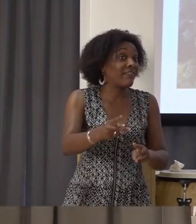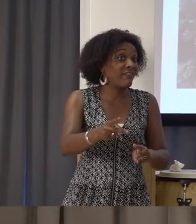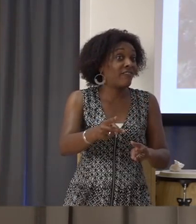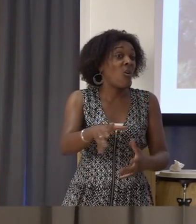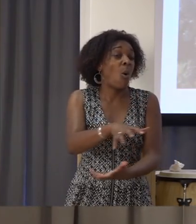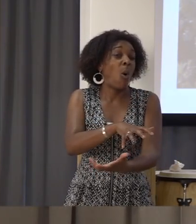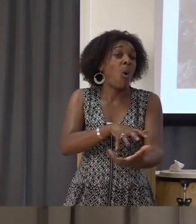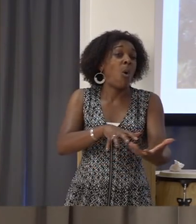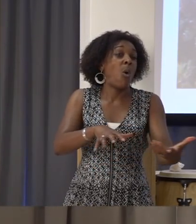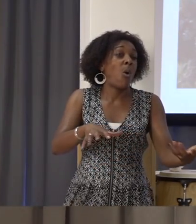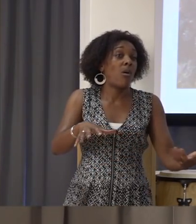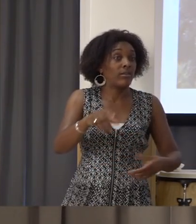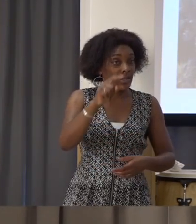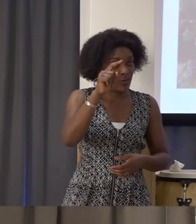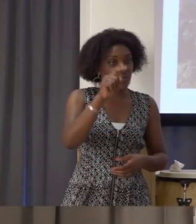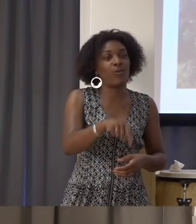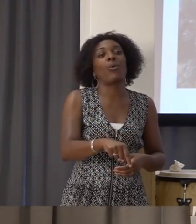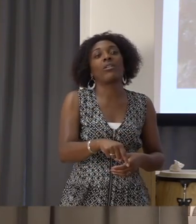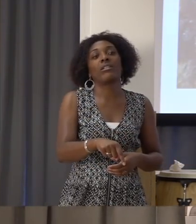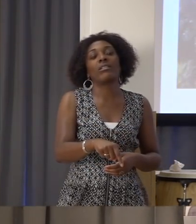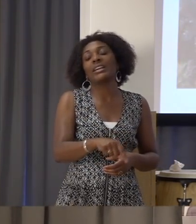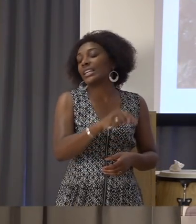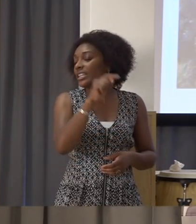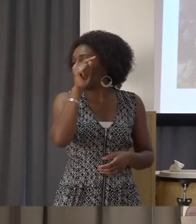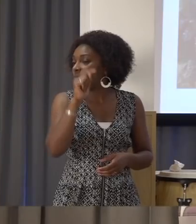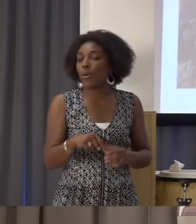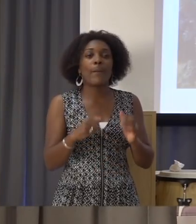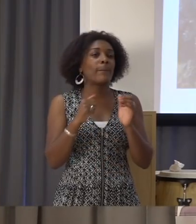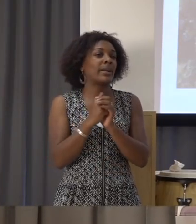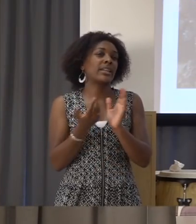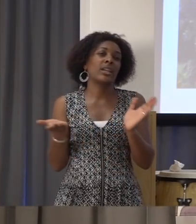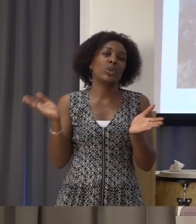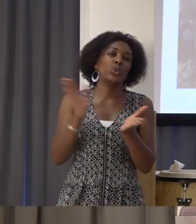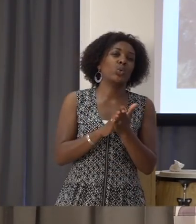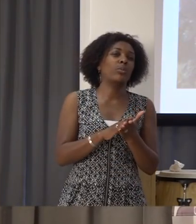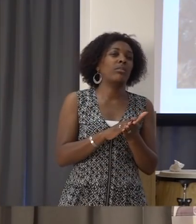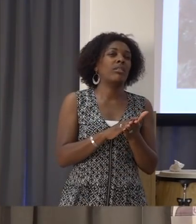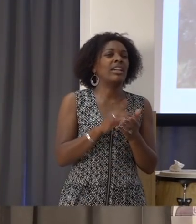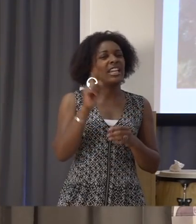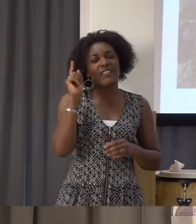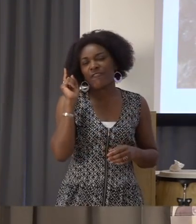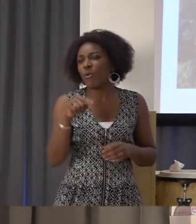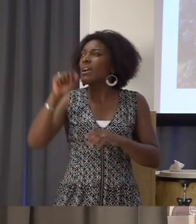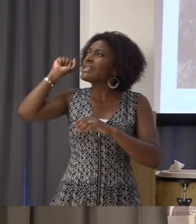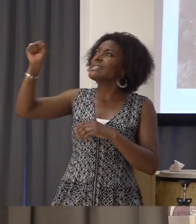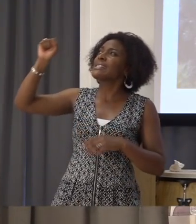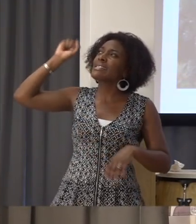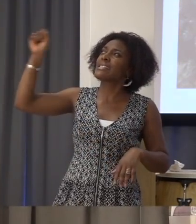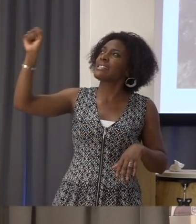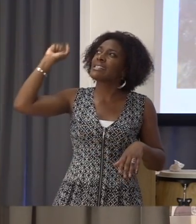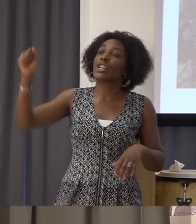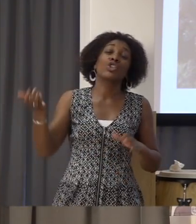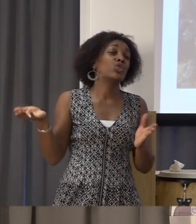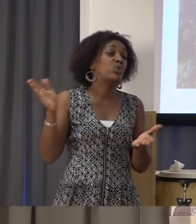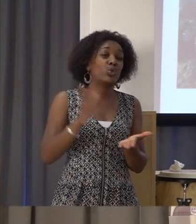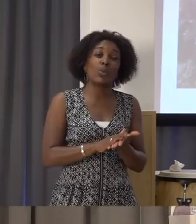c'est là qu'il faut fréquenter l'église. C'est là qu'il faut frapper à la porte de Dieu.